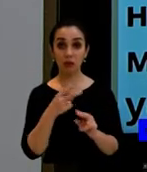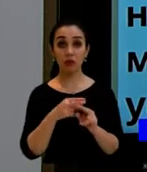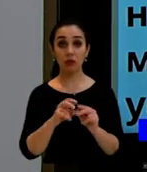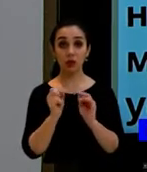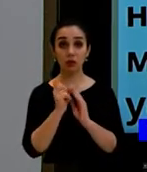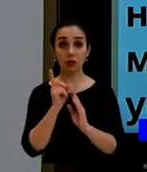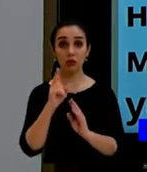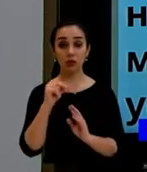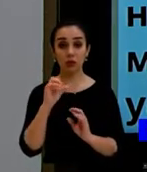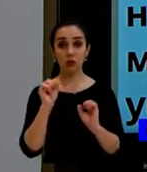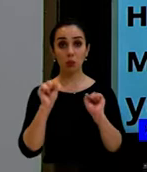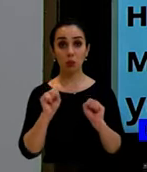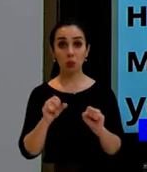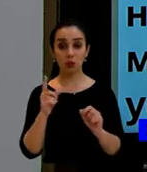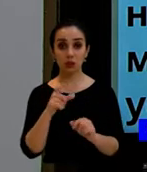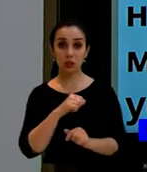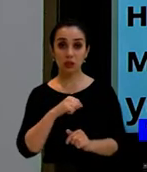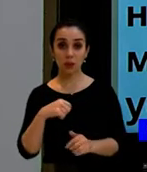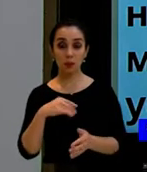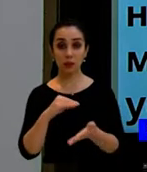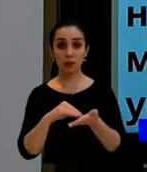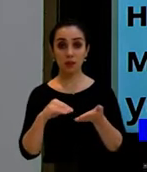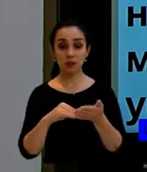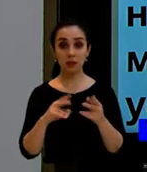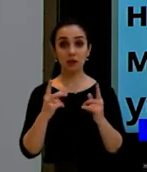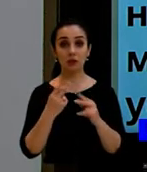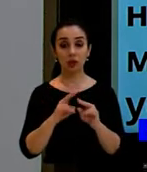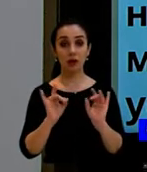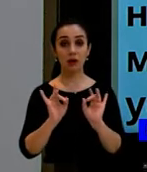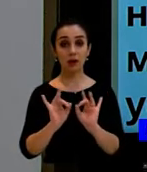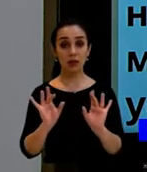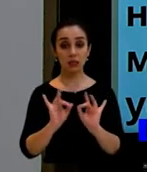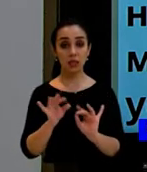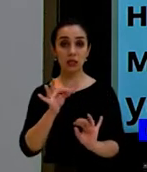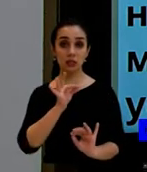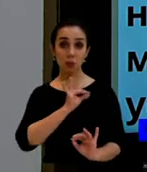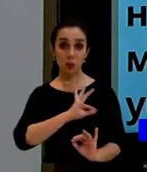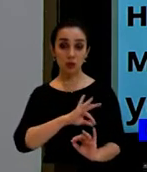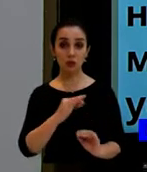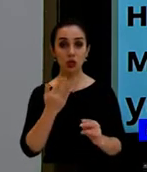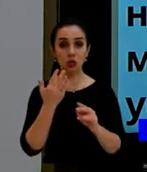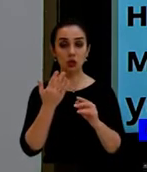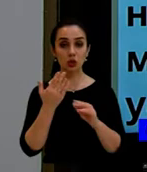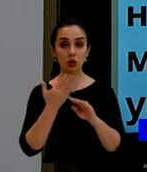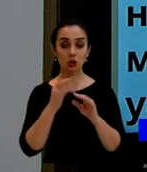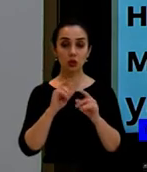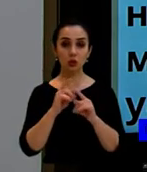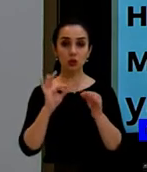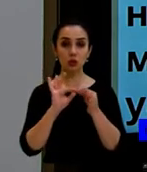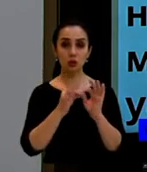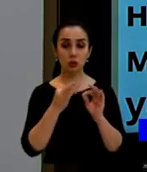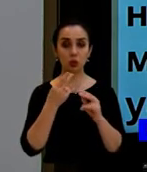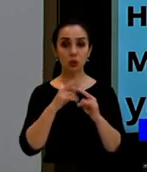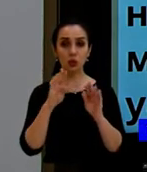класса смогут это сами написать. В рассказе используйте сложно подчиненные